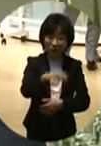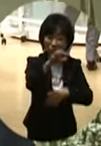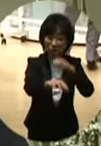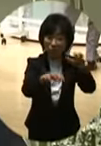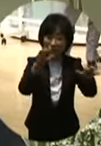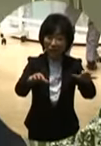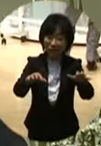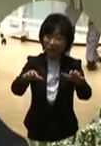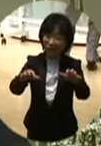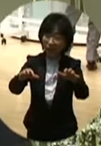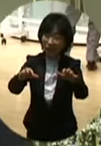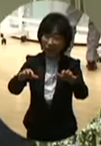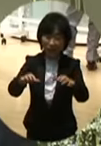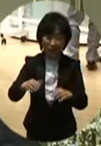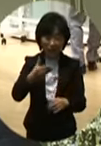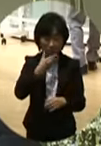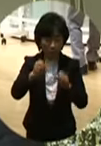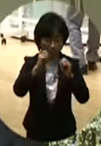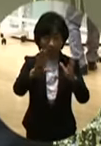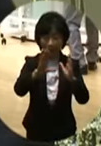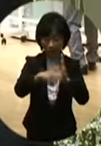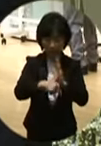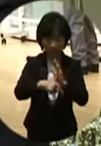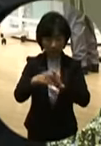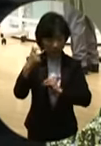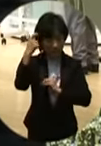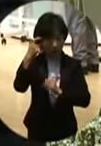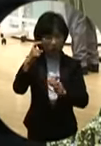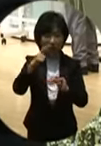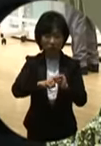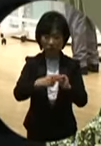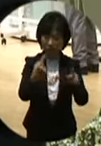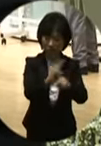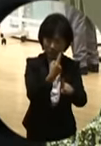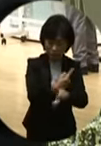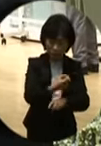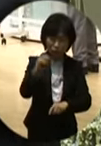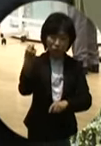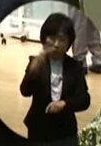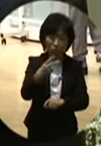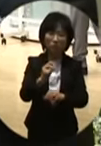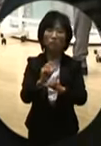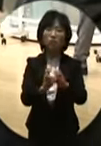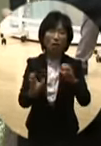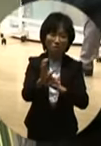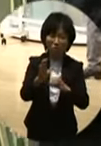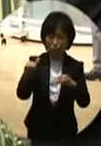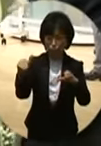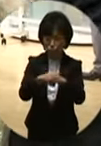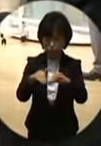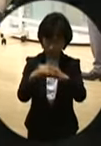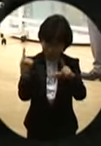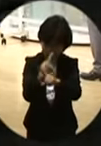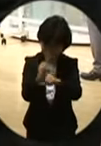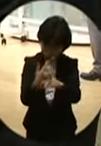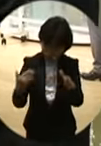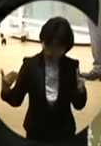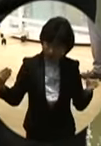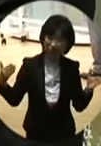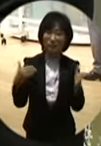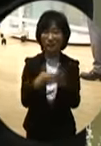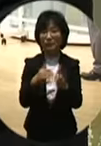뭡니까? Not only is physical or spiritual healing. 문화 치유를 이루신 겁니다. God accomplished cultural healing as well.